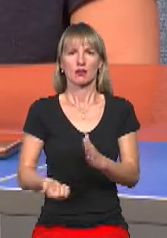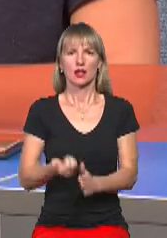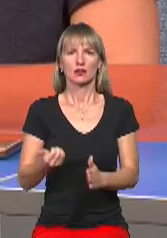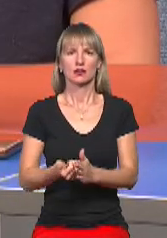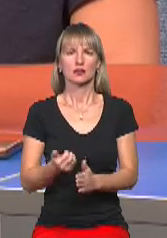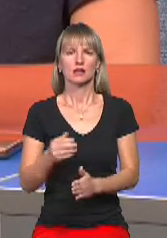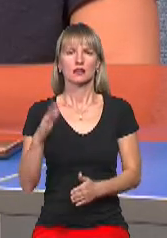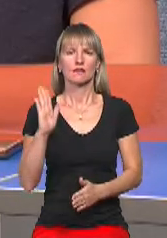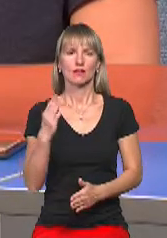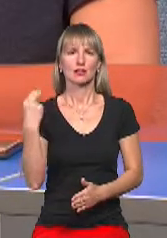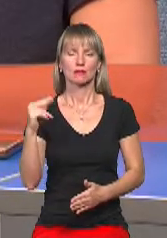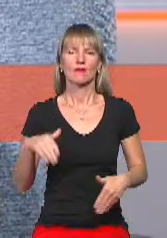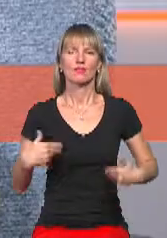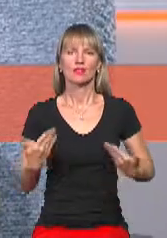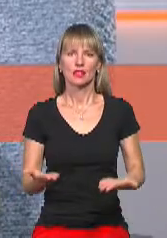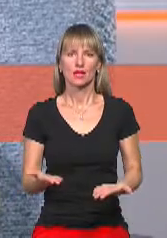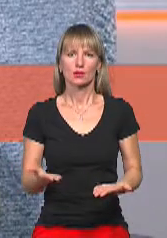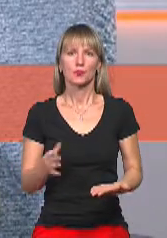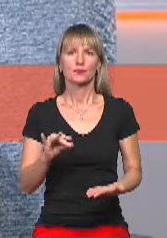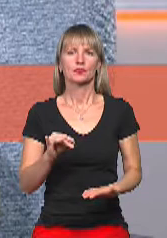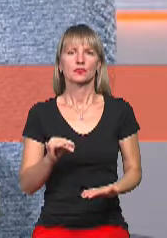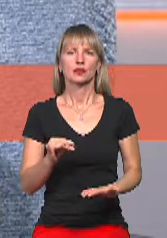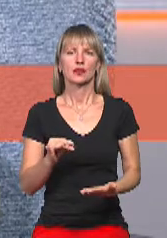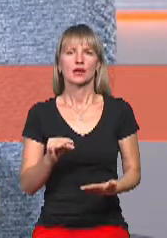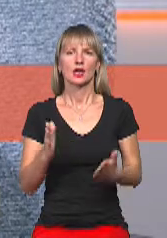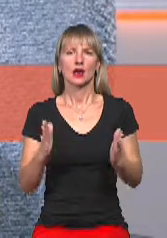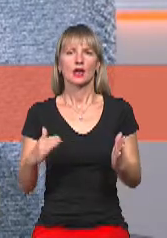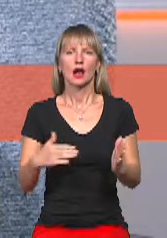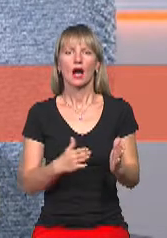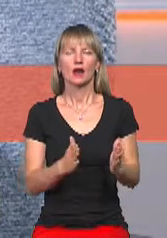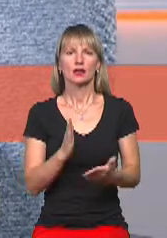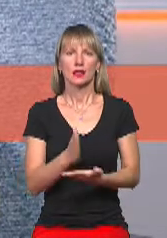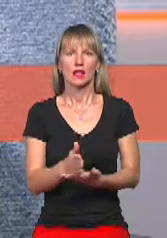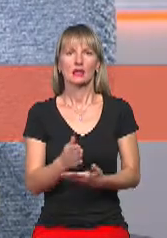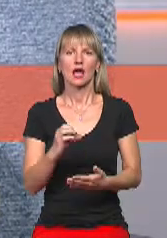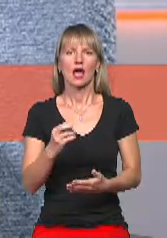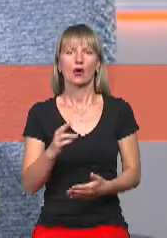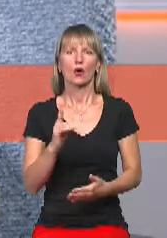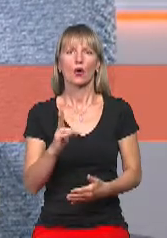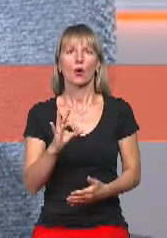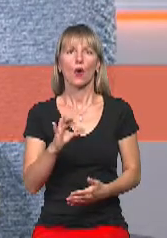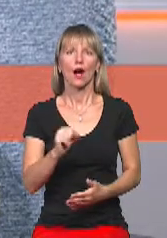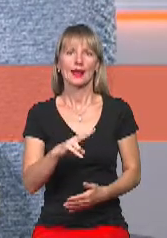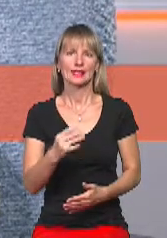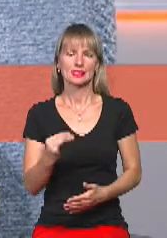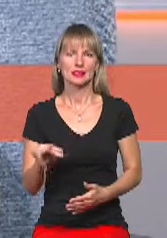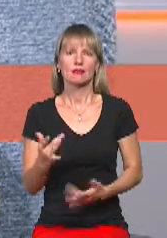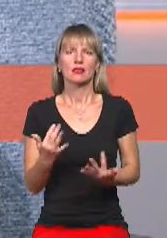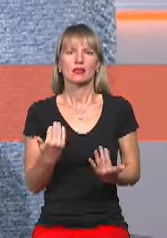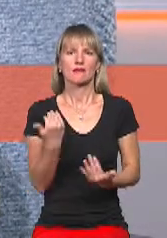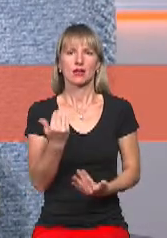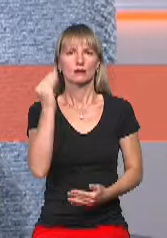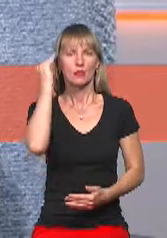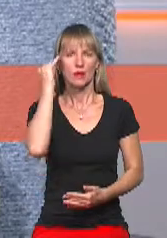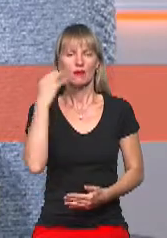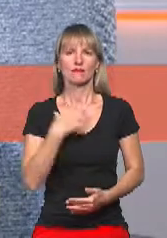принаймні в Запоріжжі. Олександре, вітаю. Да. Вітаю і як координатора екокоаліції Запоріжжя. Вітаю всіх. Наскільки це, на вашу думку,